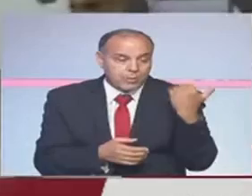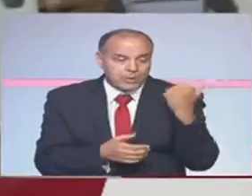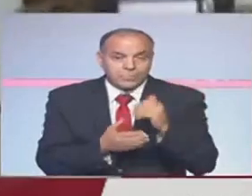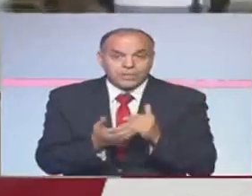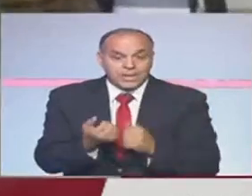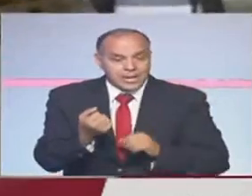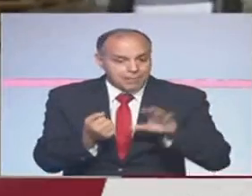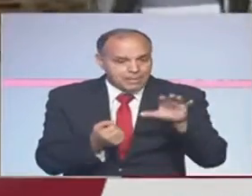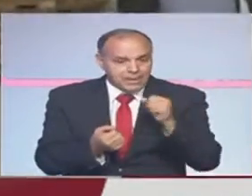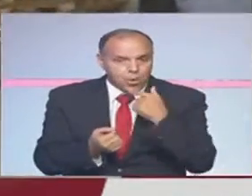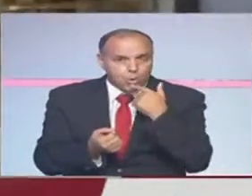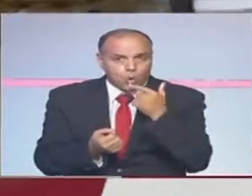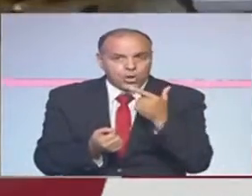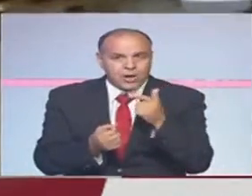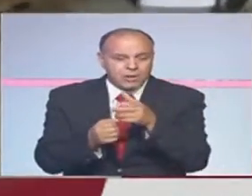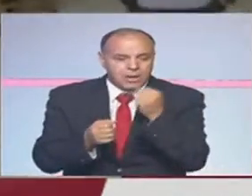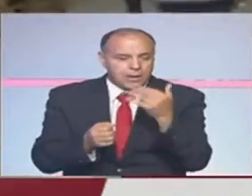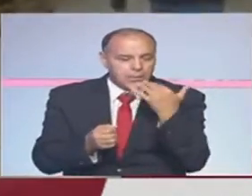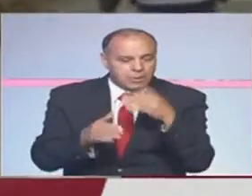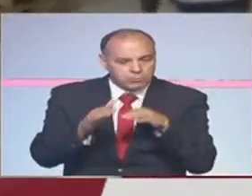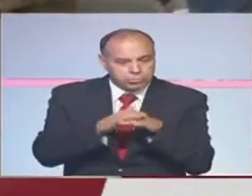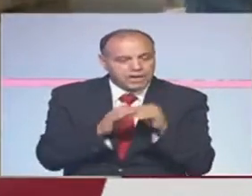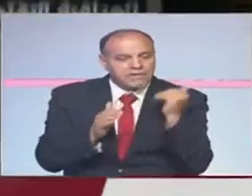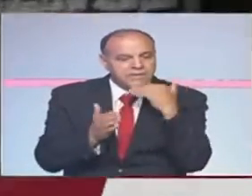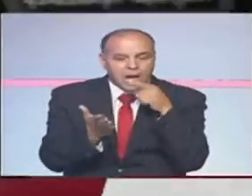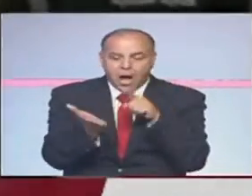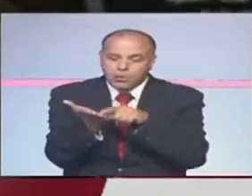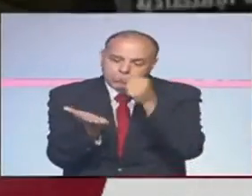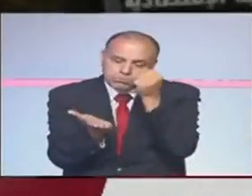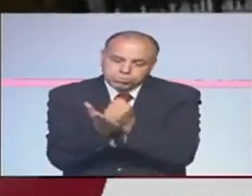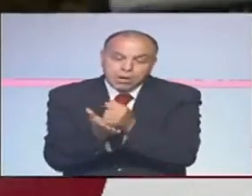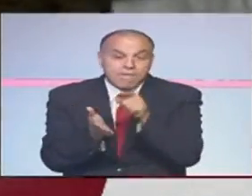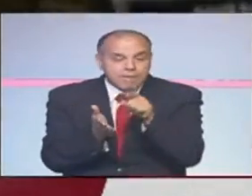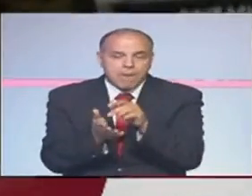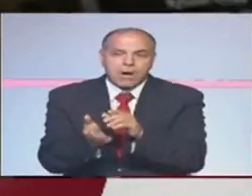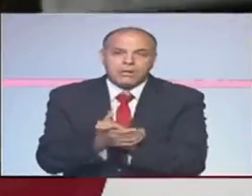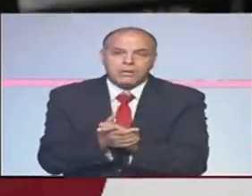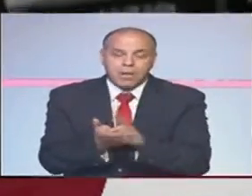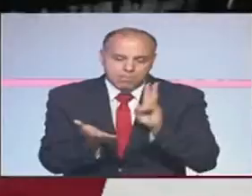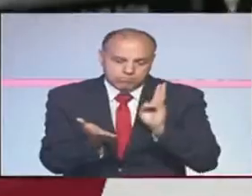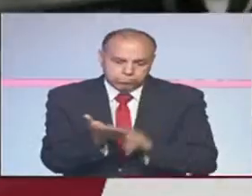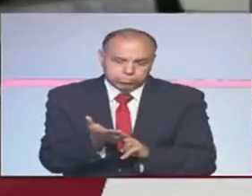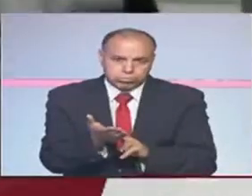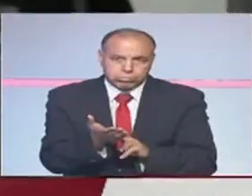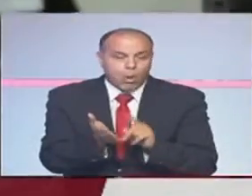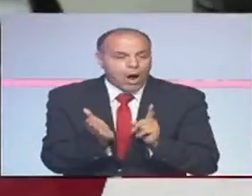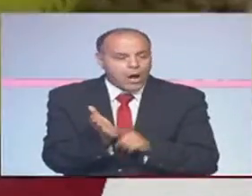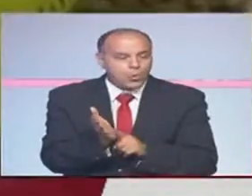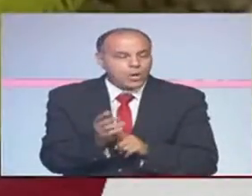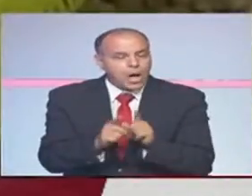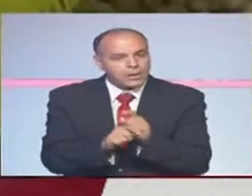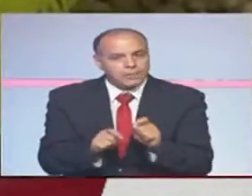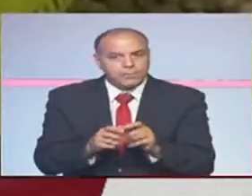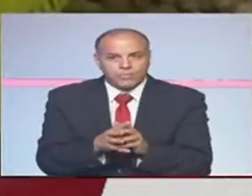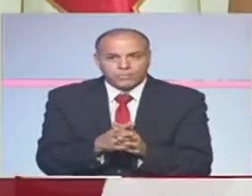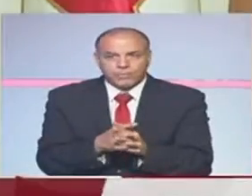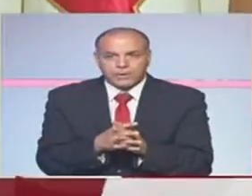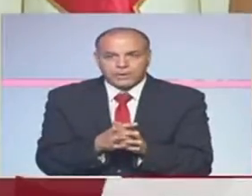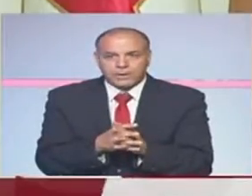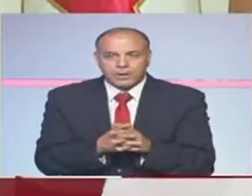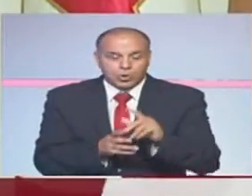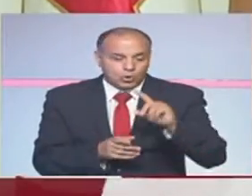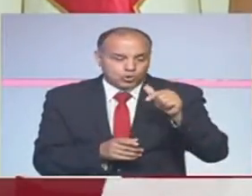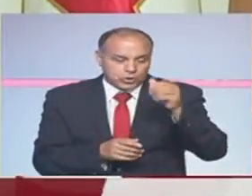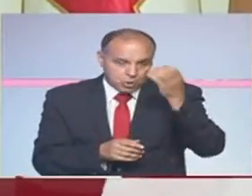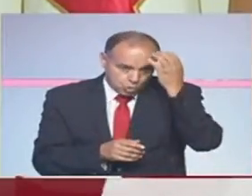بدعوه اصحاب مخازن التبريد للتصريح القانوني بوجودهم جنائيا وقانونيا انطلاقا من يوم سقوط